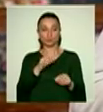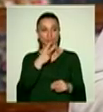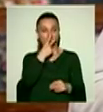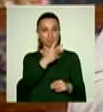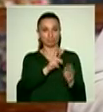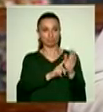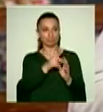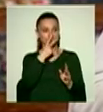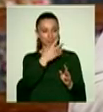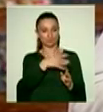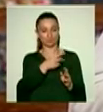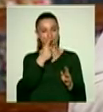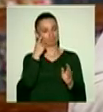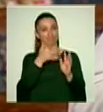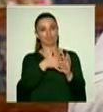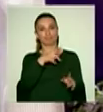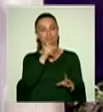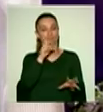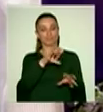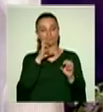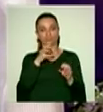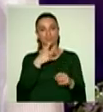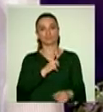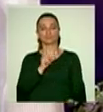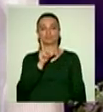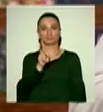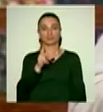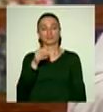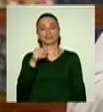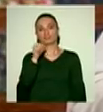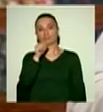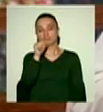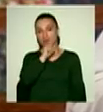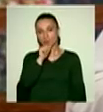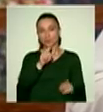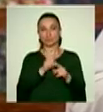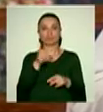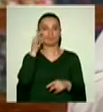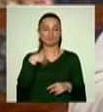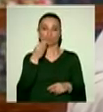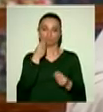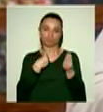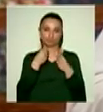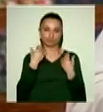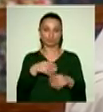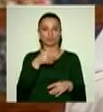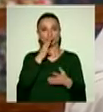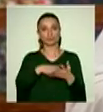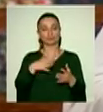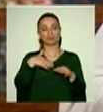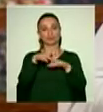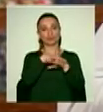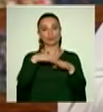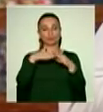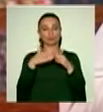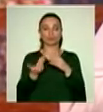გულწრფელად რომ გითხრათ, სწორედ მაშინ შევამჩნია. და წავედით ნაყინისა და ნამცხრის საჭმელად.